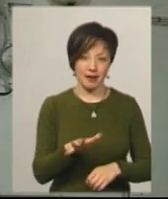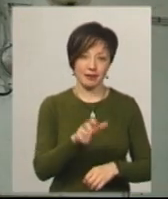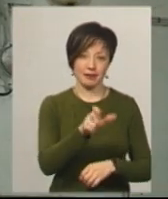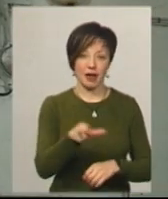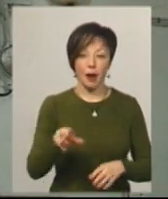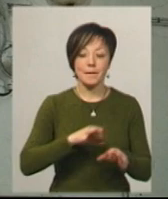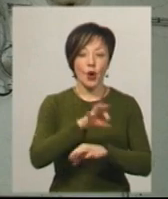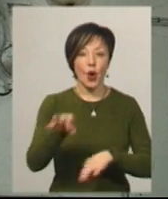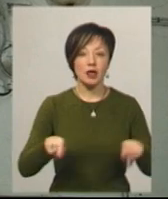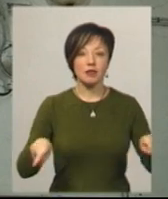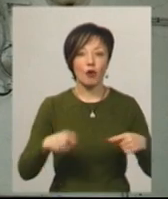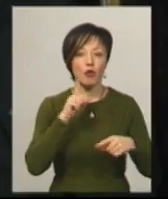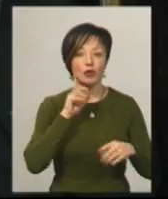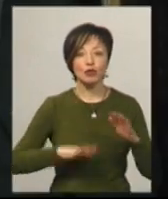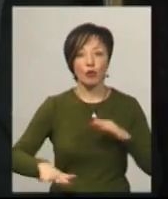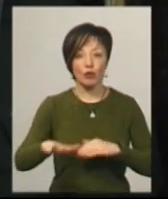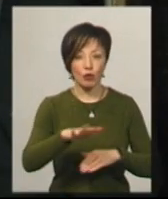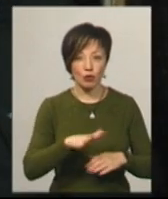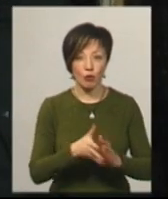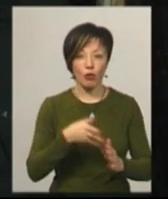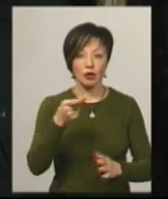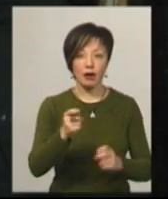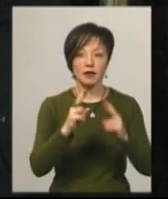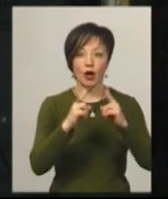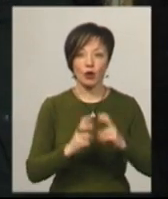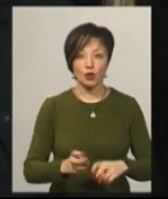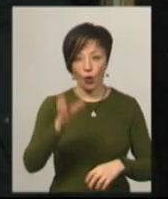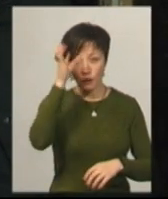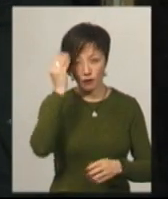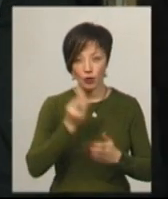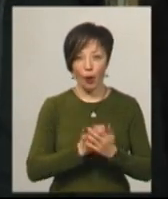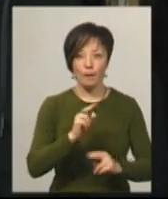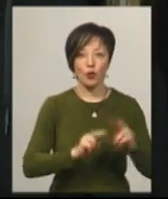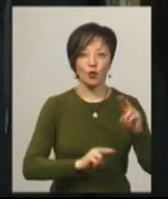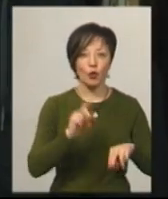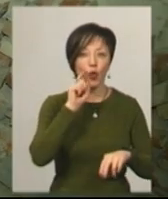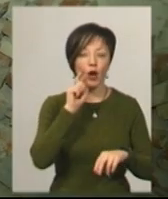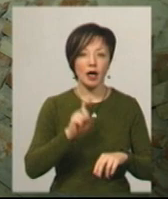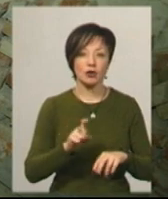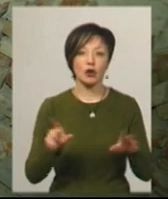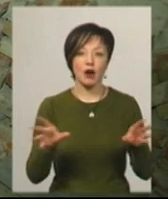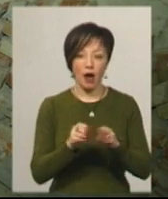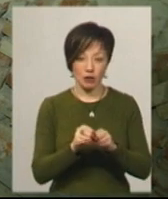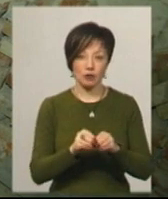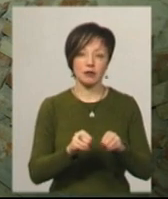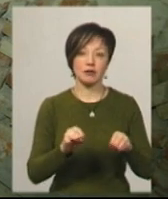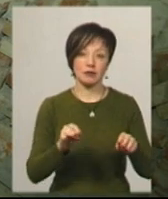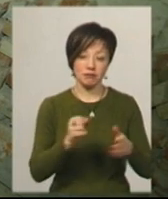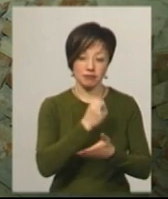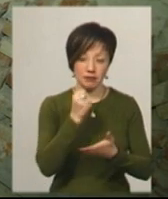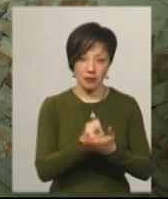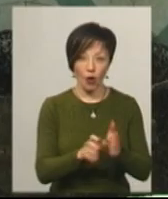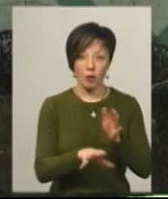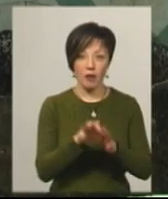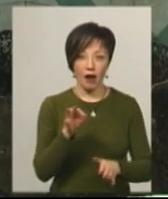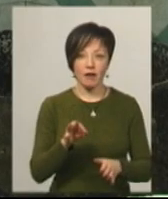Проєкт про створення молодіжного простору Роман Гурницький подав на розгляд освітньої фундації «Будуємо Україну разом». БУР її схвалив та обрав об'єкт одним із